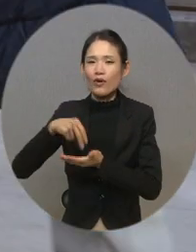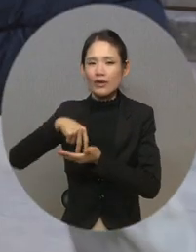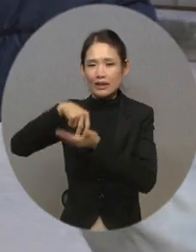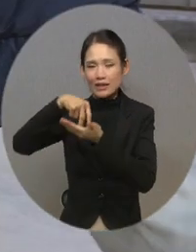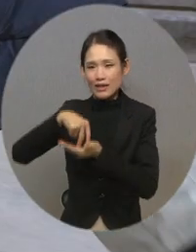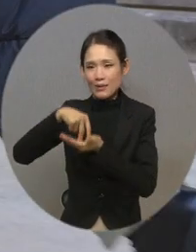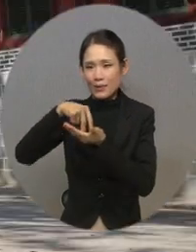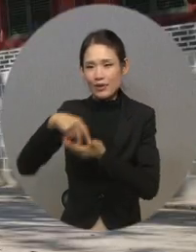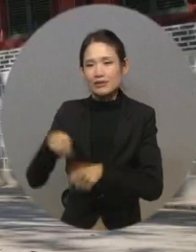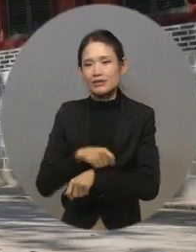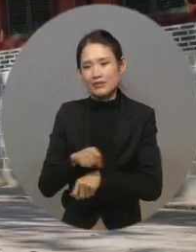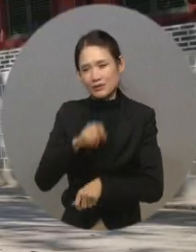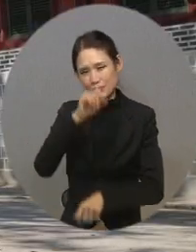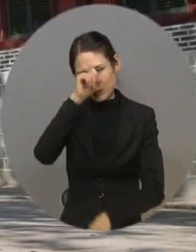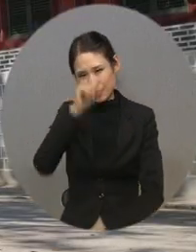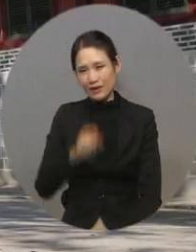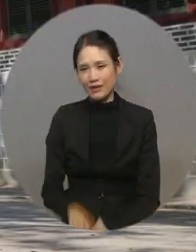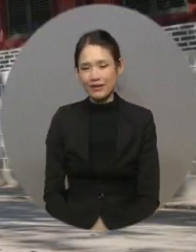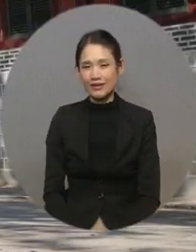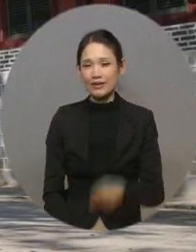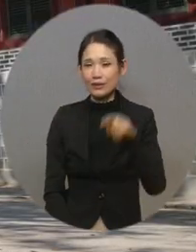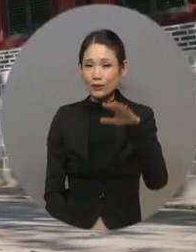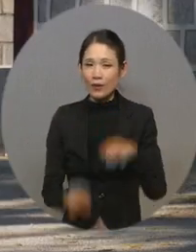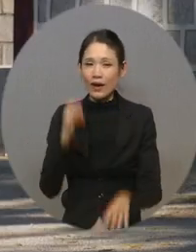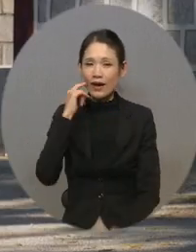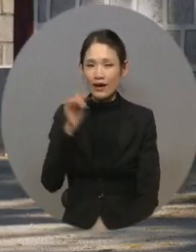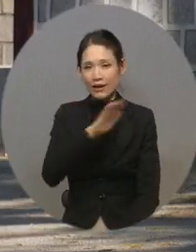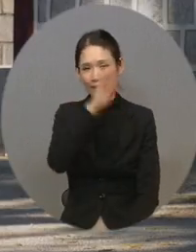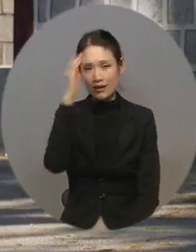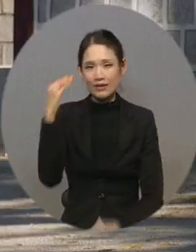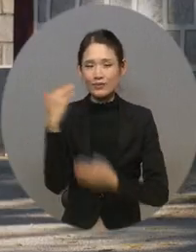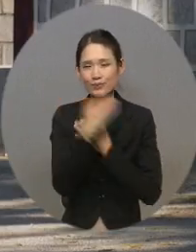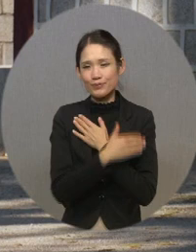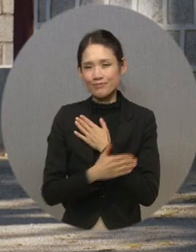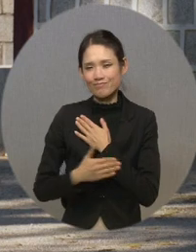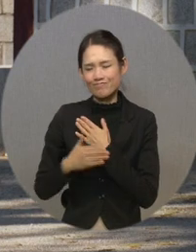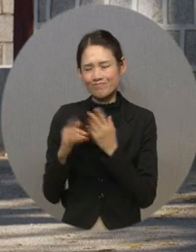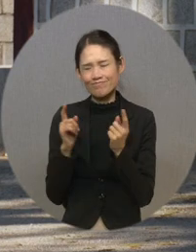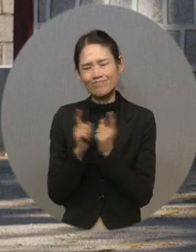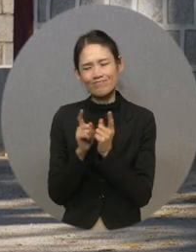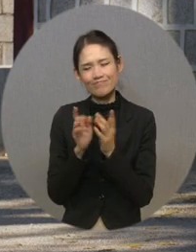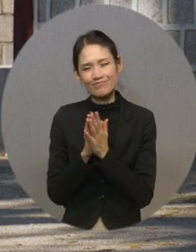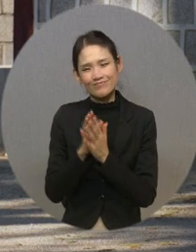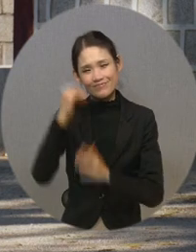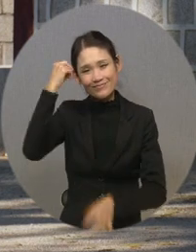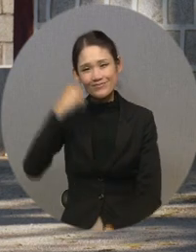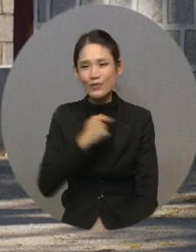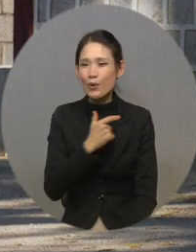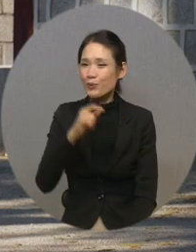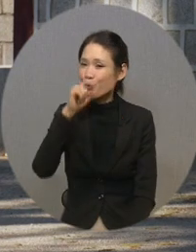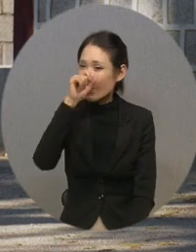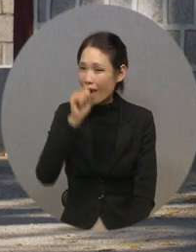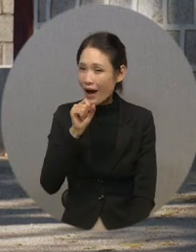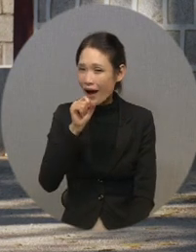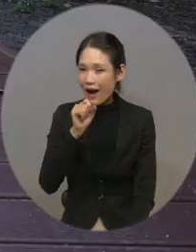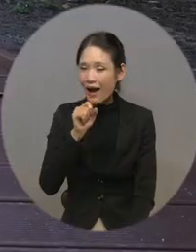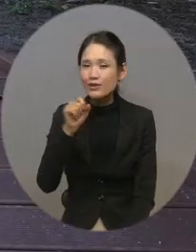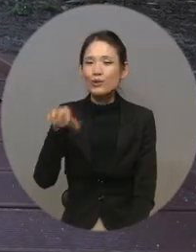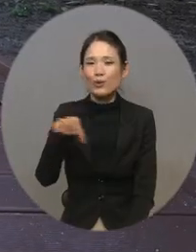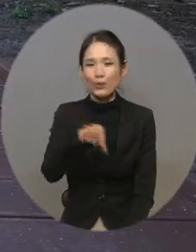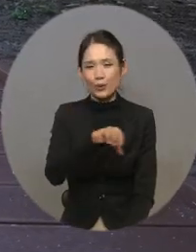특히 좋았고요. 이 덕수궁의 아름다움이 몸으로 느껴져서 정말 좋았어요. 그리고